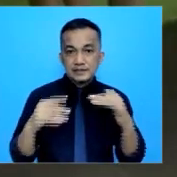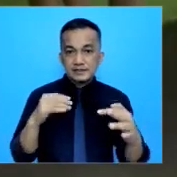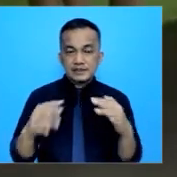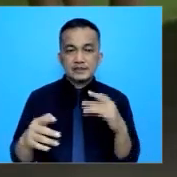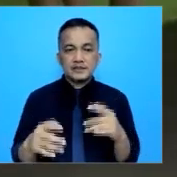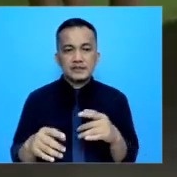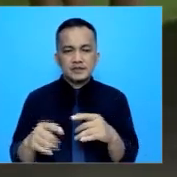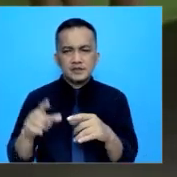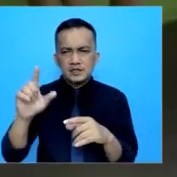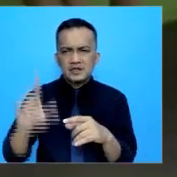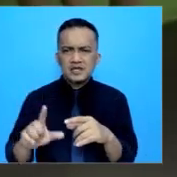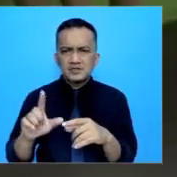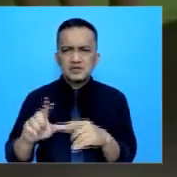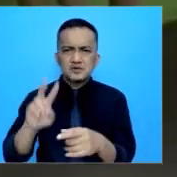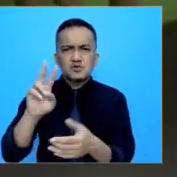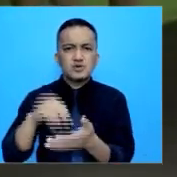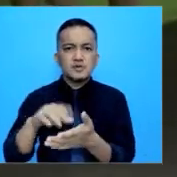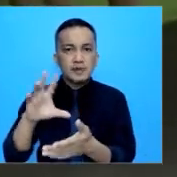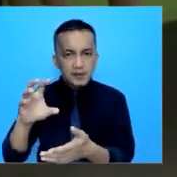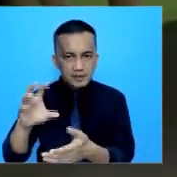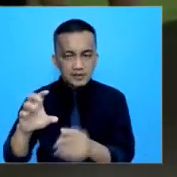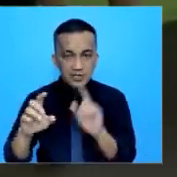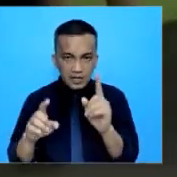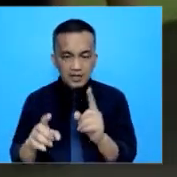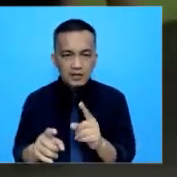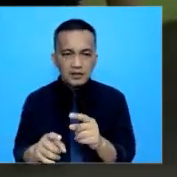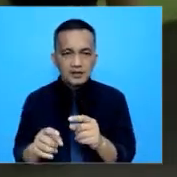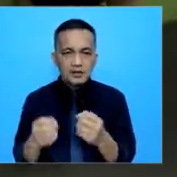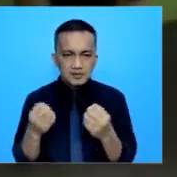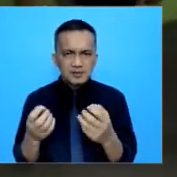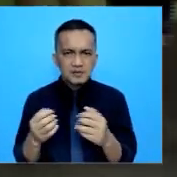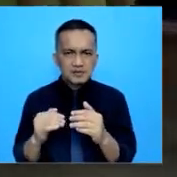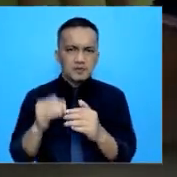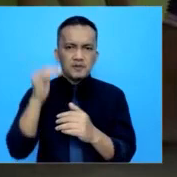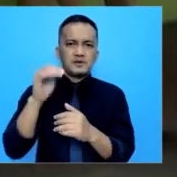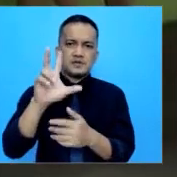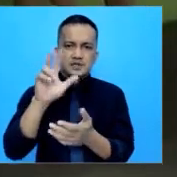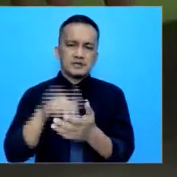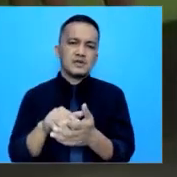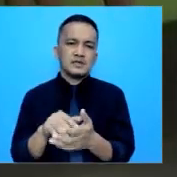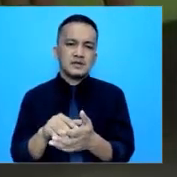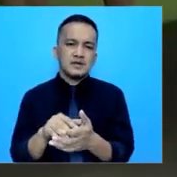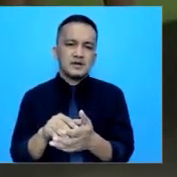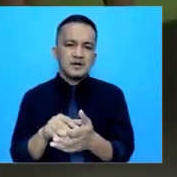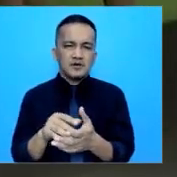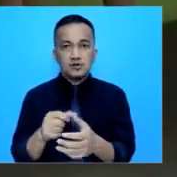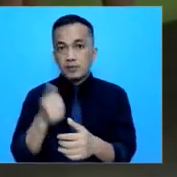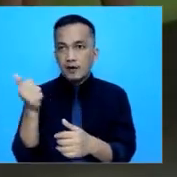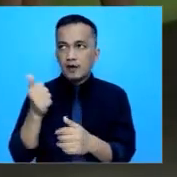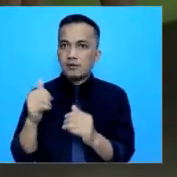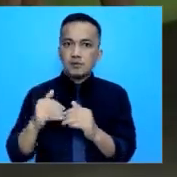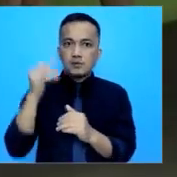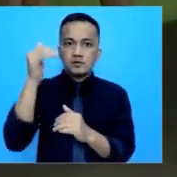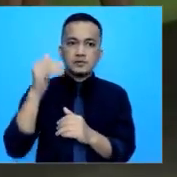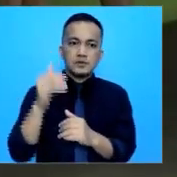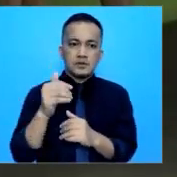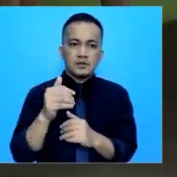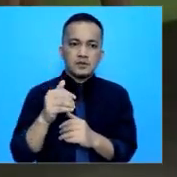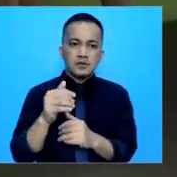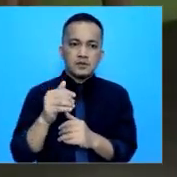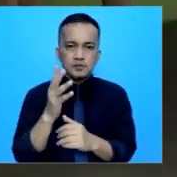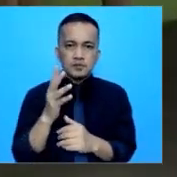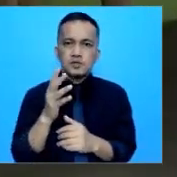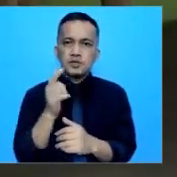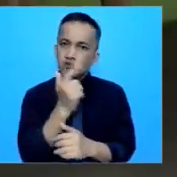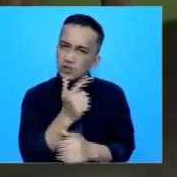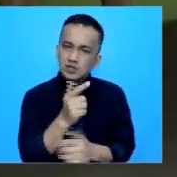nasa 2,500 pero posibleng pumalo yan hanggang 3,000 yung pinakaminimum and may mga iba na umaabot pa nga hanggang 50,000 to 80,000